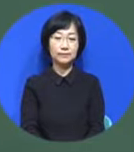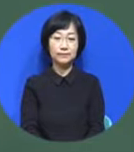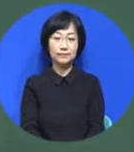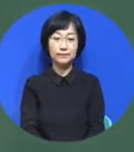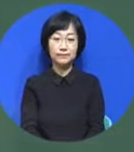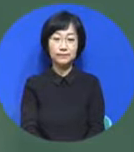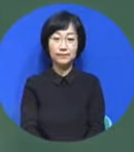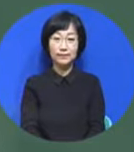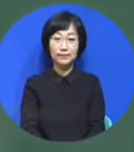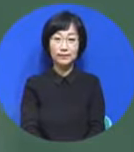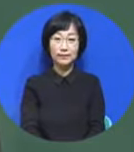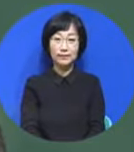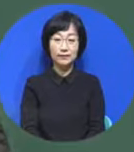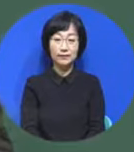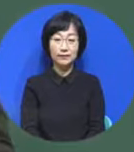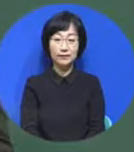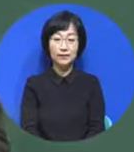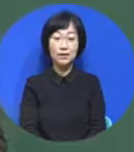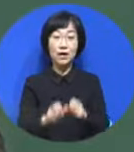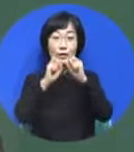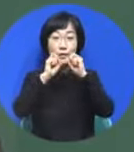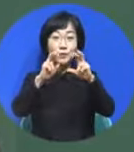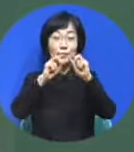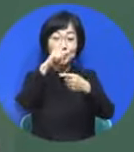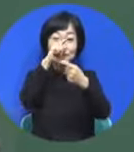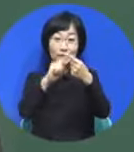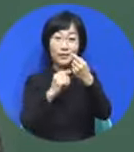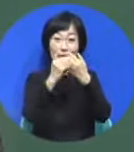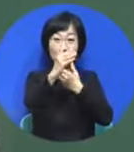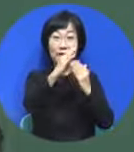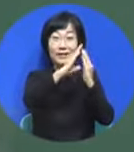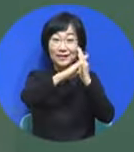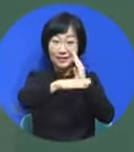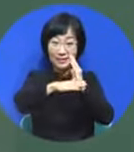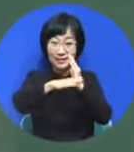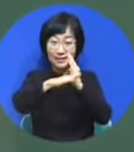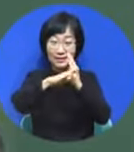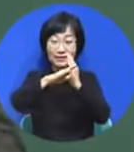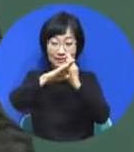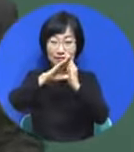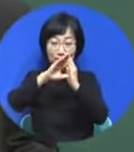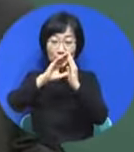성교 우리 대회를 맞이해서 아침에는 요셉의 꿈 얘기했습니다.